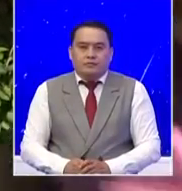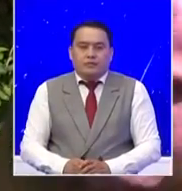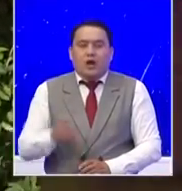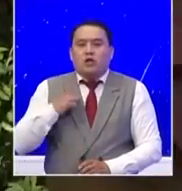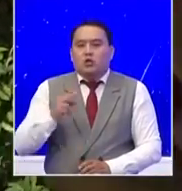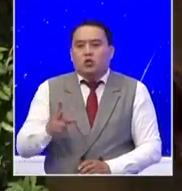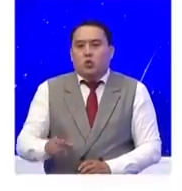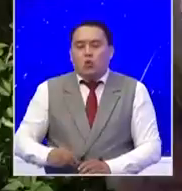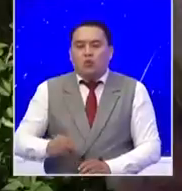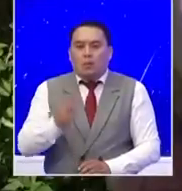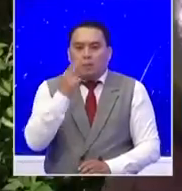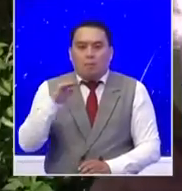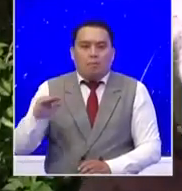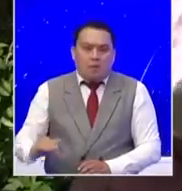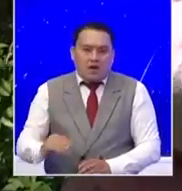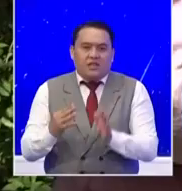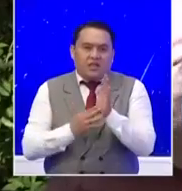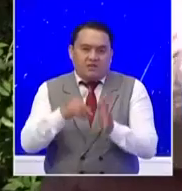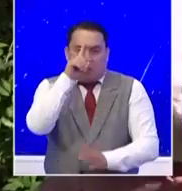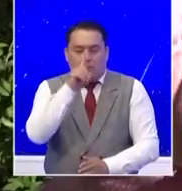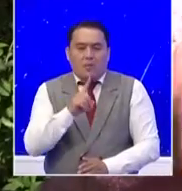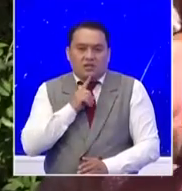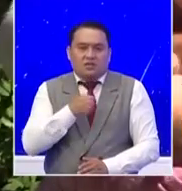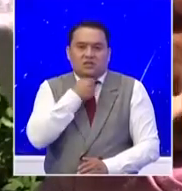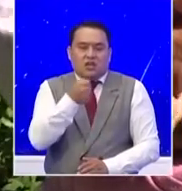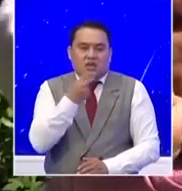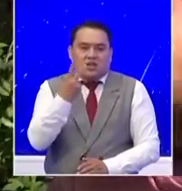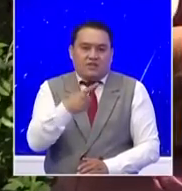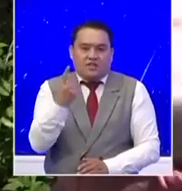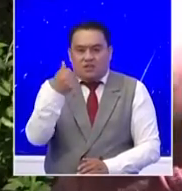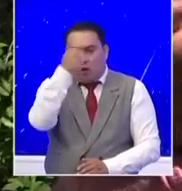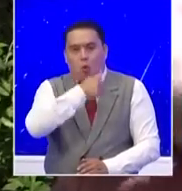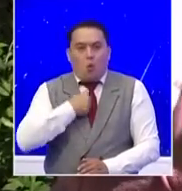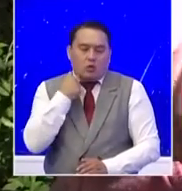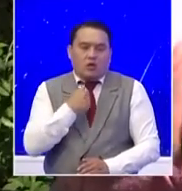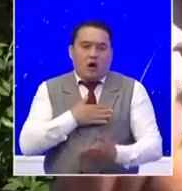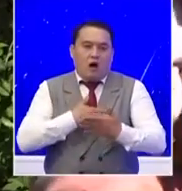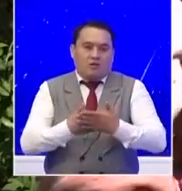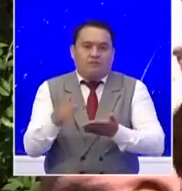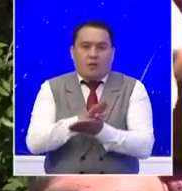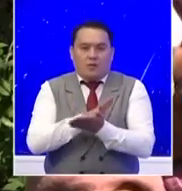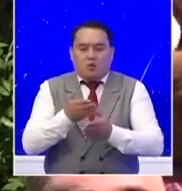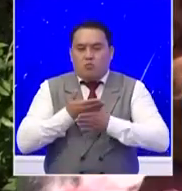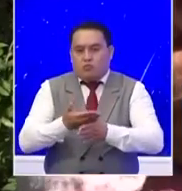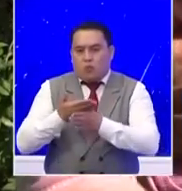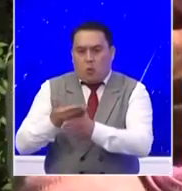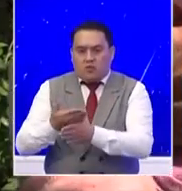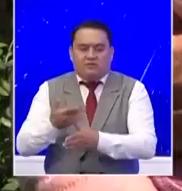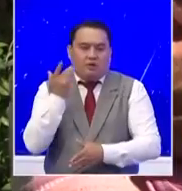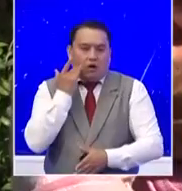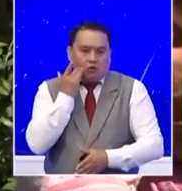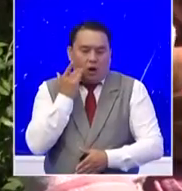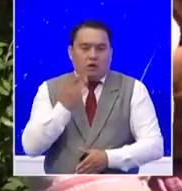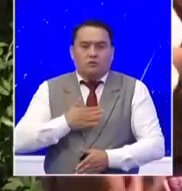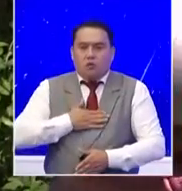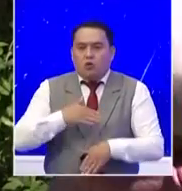Дочь самая младшая, ей всего 9 месяцев. Старшему сыну 21 год. Нам волонтеры уже не первый раз привозят продукты первой необходимости.